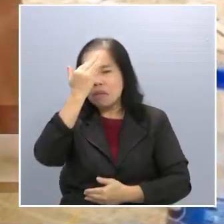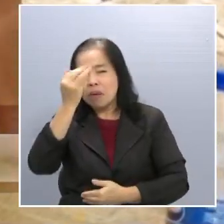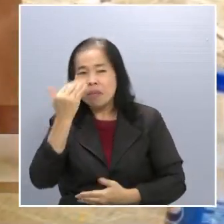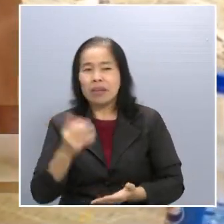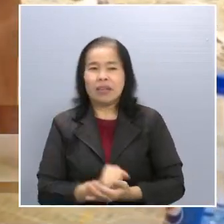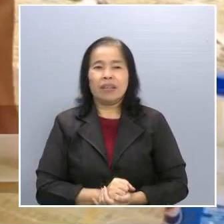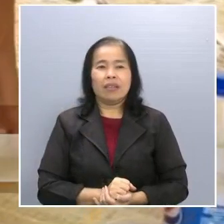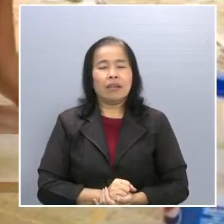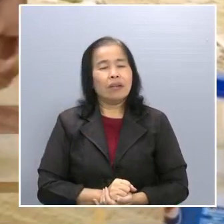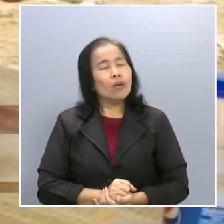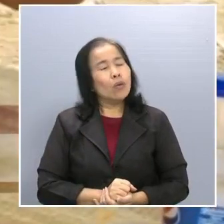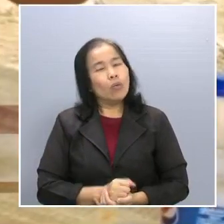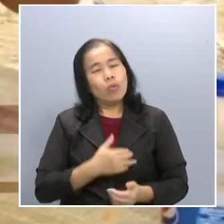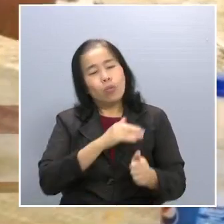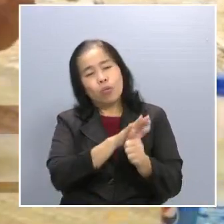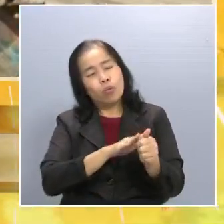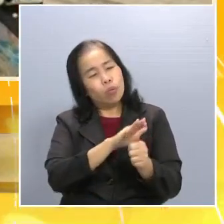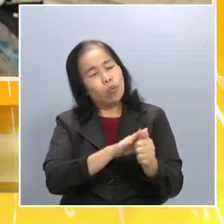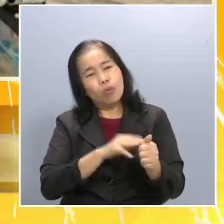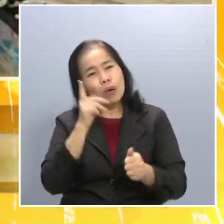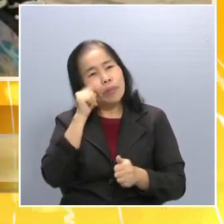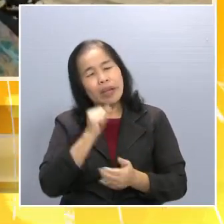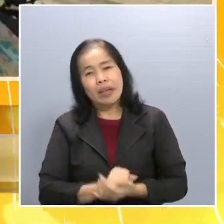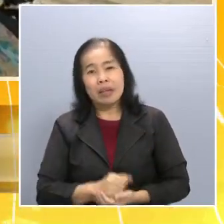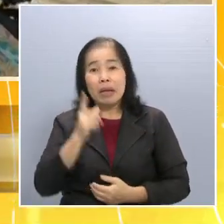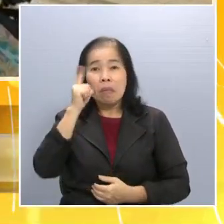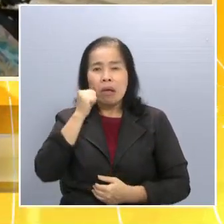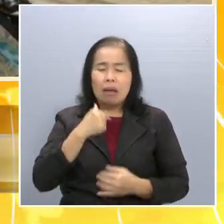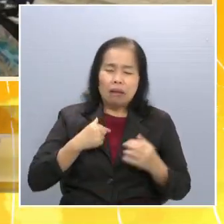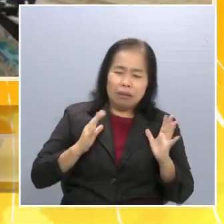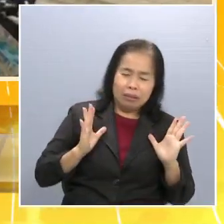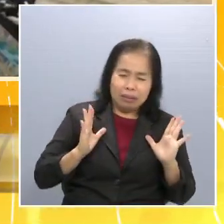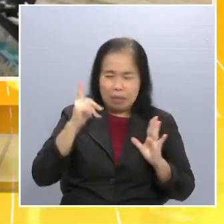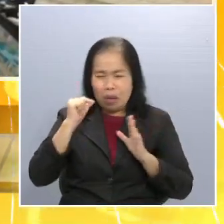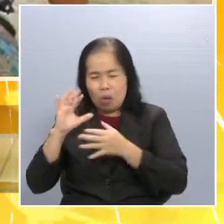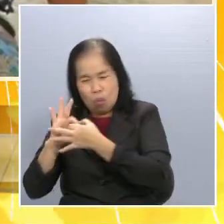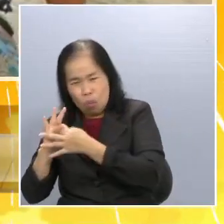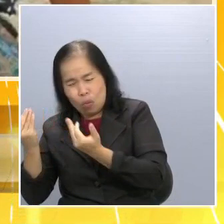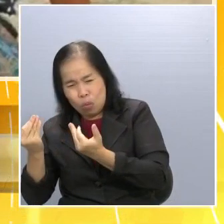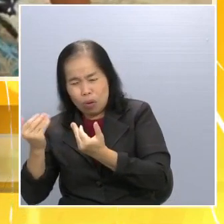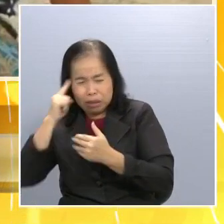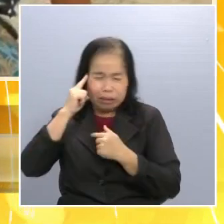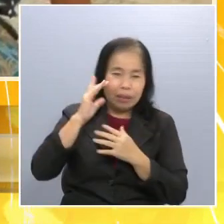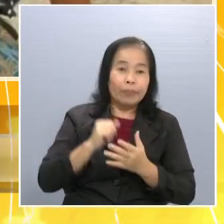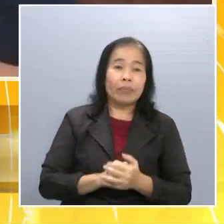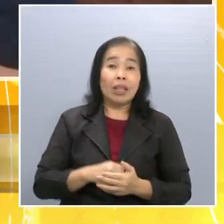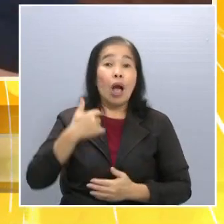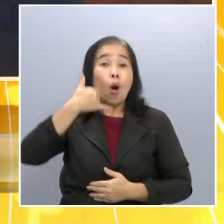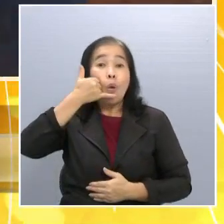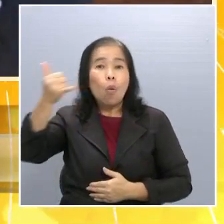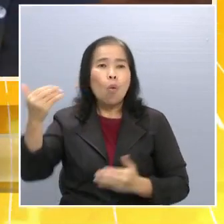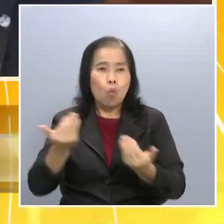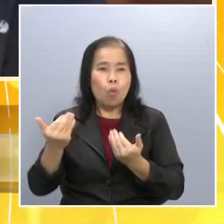แม่ตอนนี้ไม่รู้ใจจะไปทางไหนห่วงก็ห่วง ค่ะ เอ๊ะหรือมันไม่ใช่มีช่วงโทรศัพท์คุยกับลูกชาย อ